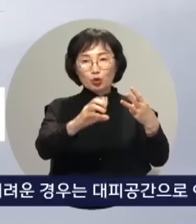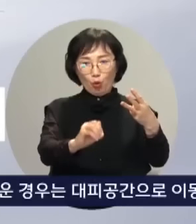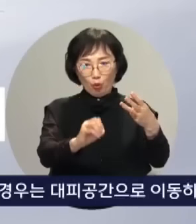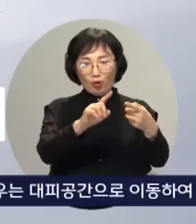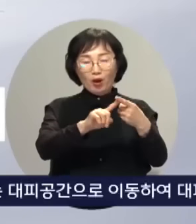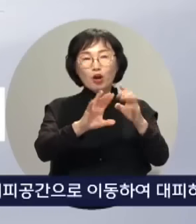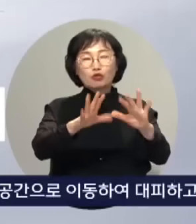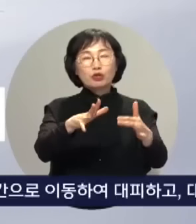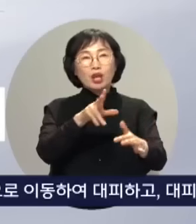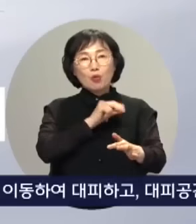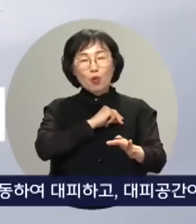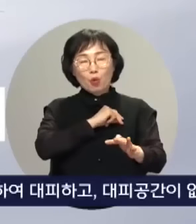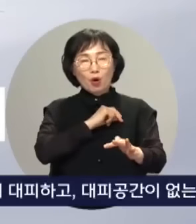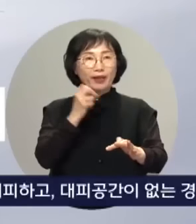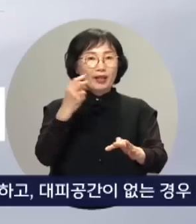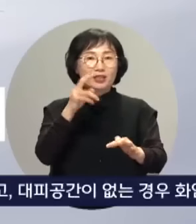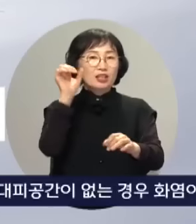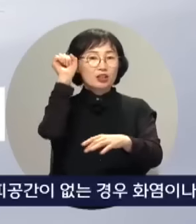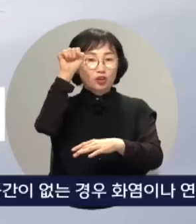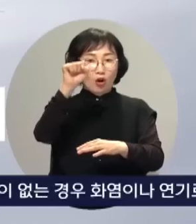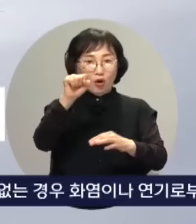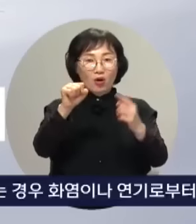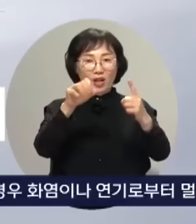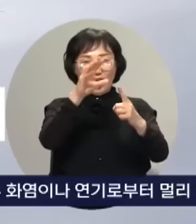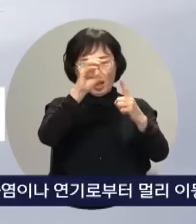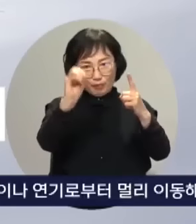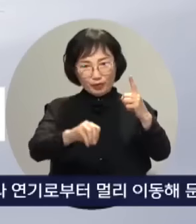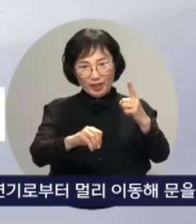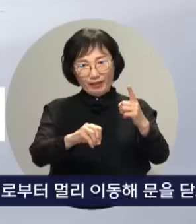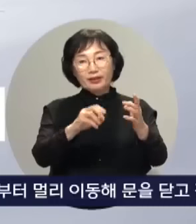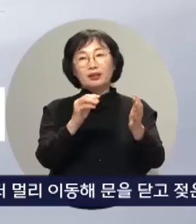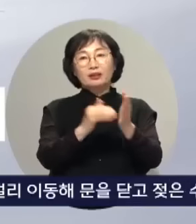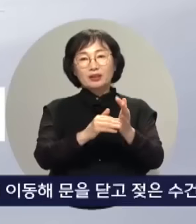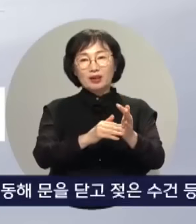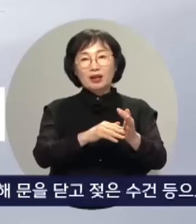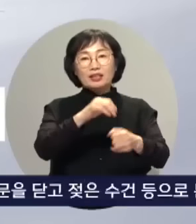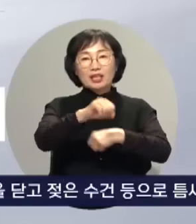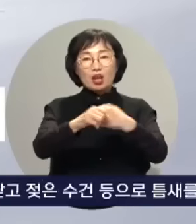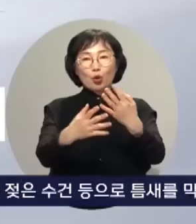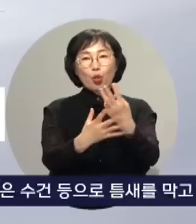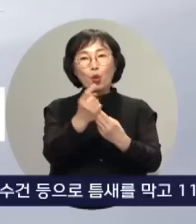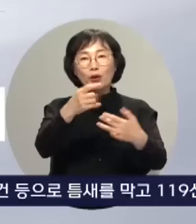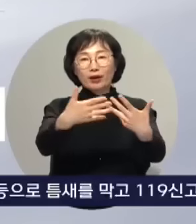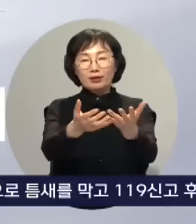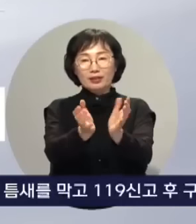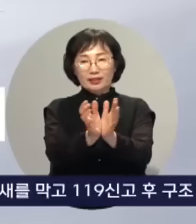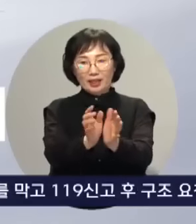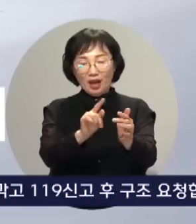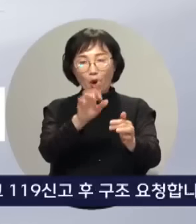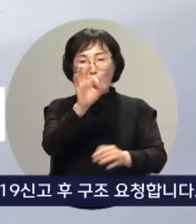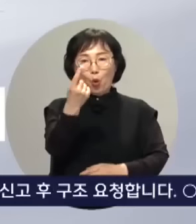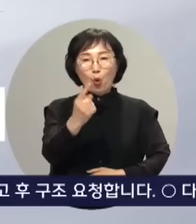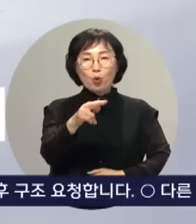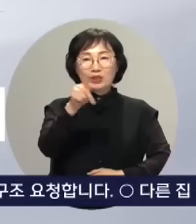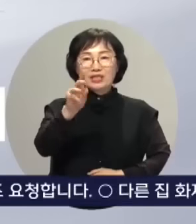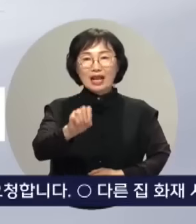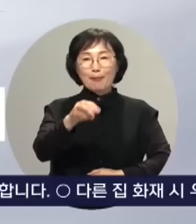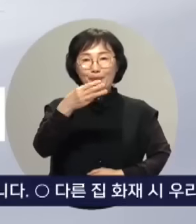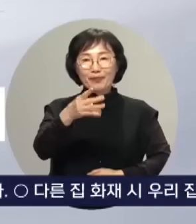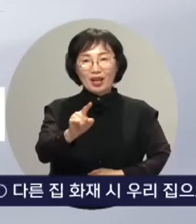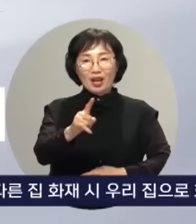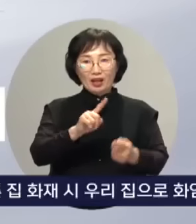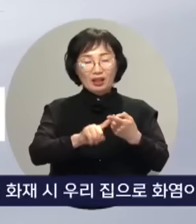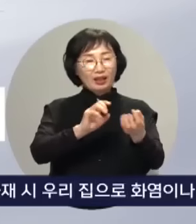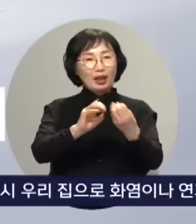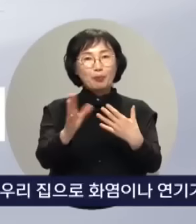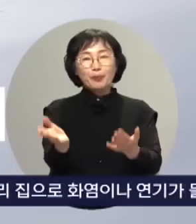국회의원 재선거 전주시을 후보 1% 자유통일당 5 3예 전주시을 당협위원장은 응답 값이